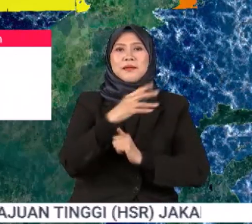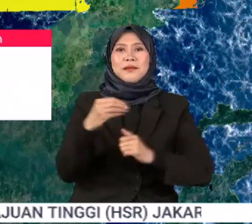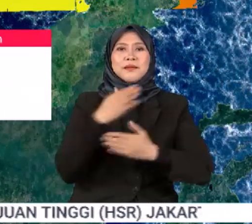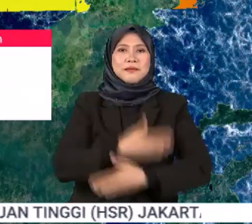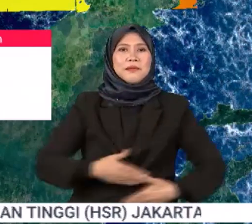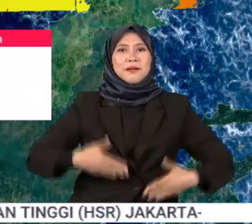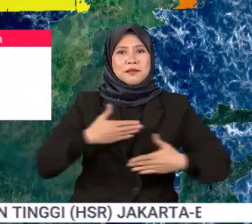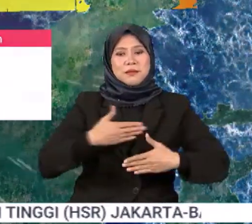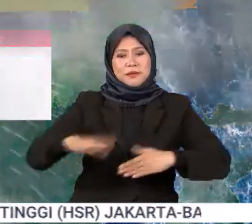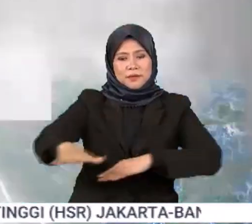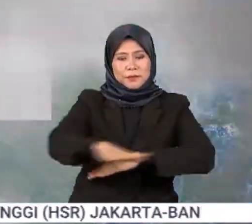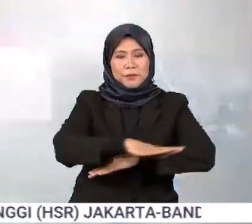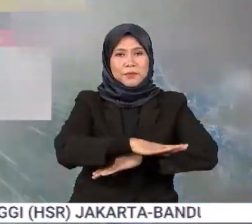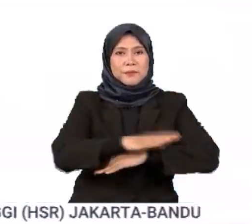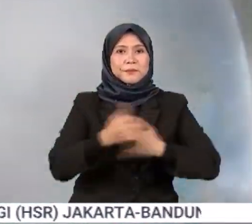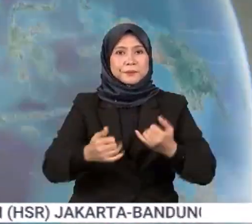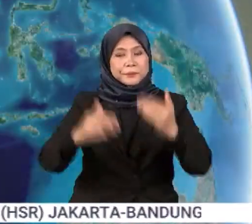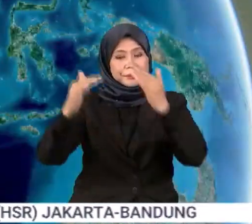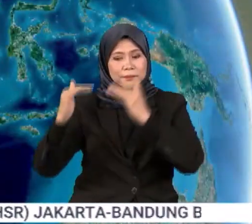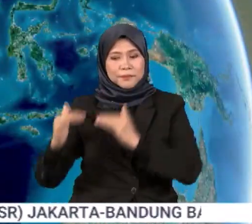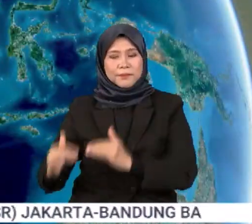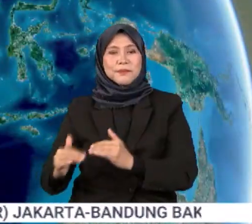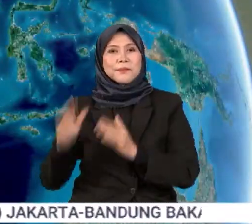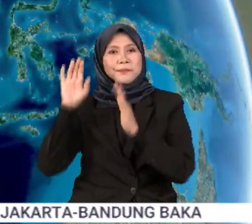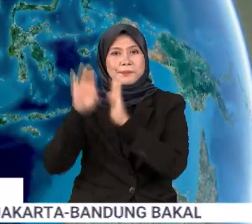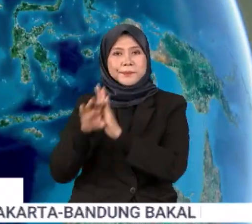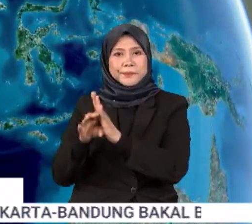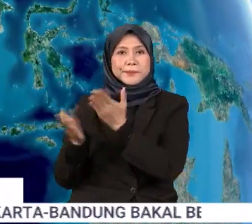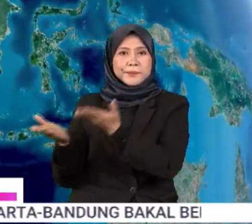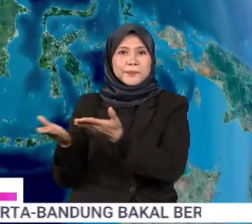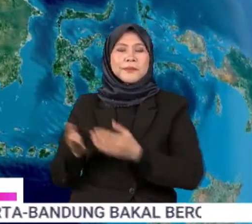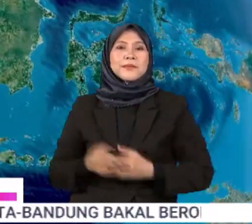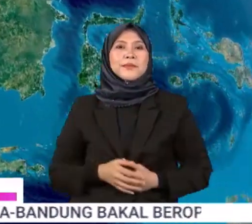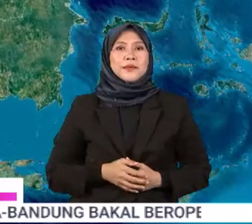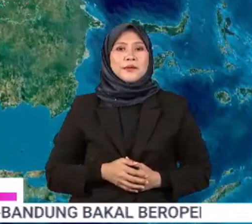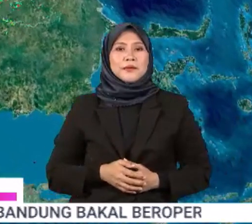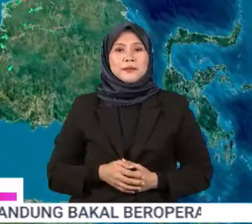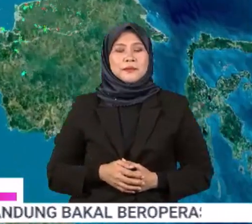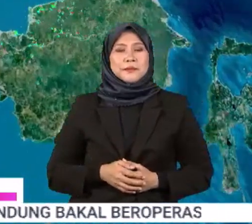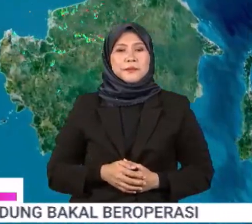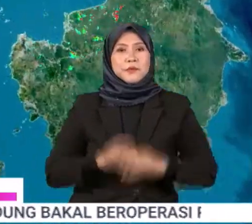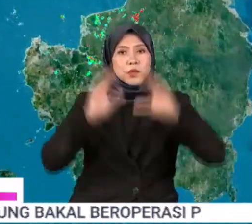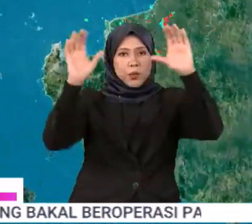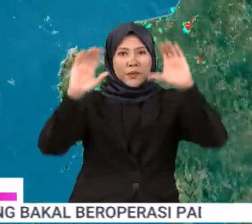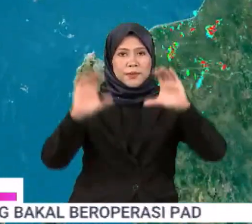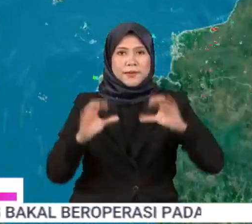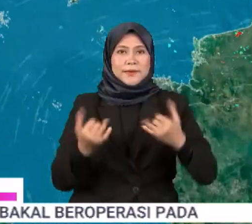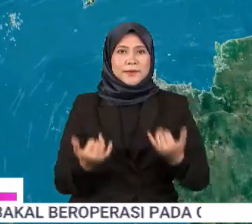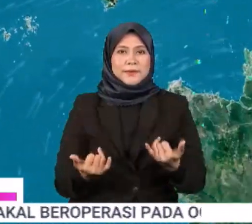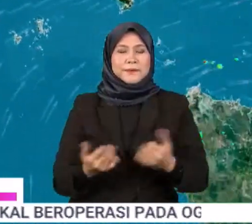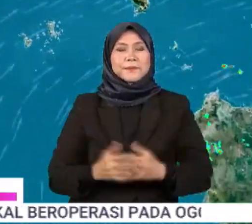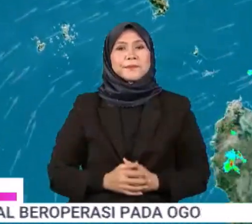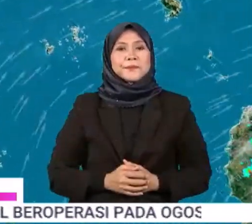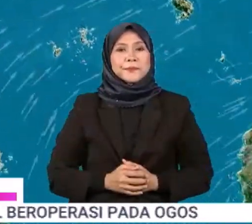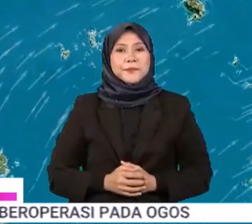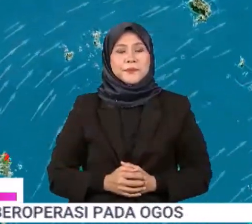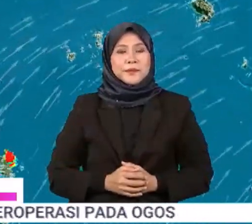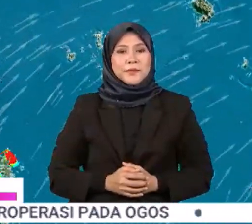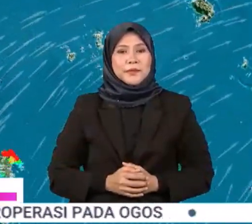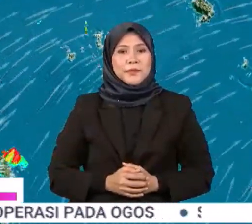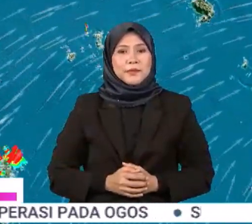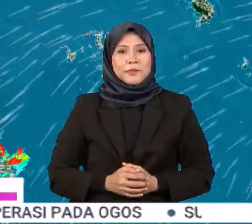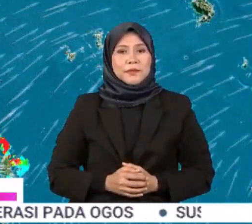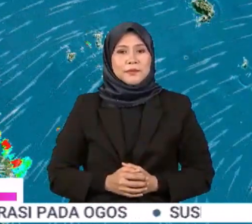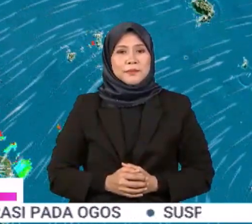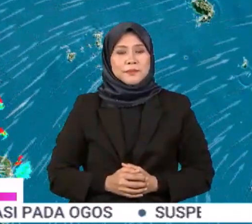rekreasi laut. Bila kita beralih kepada paparan imej kemeradar bagi tinjauan cuaca semasa. Yang diramalkan, keadaan